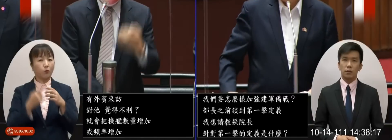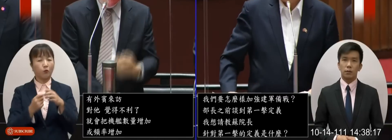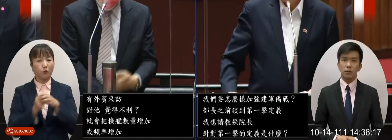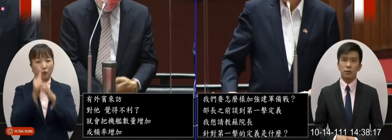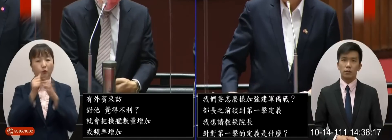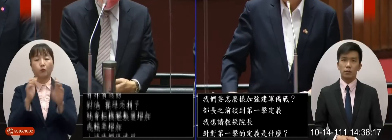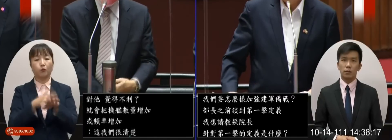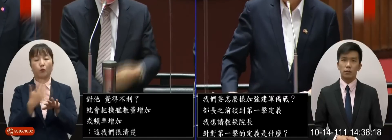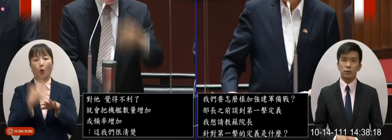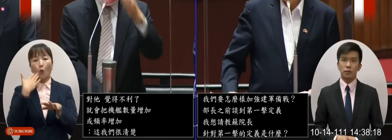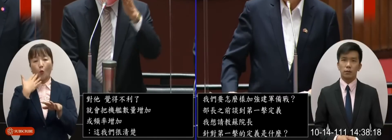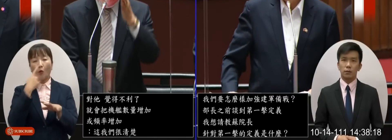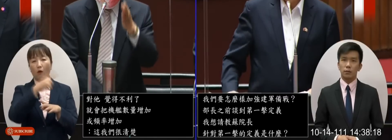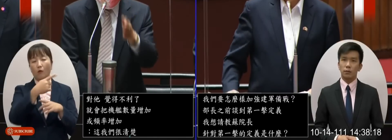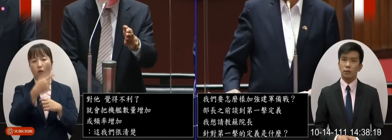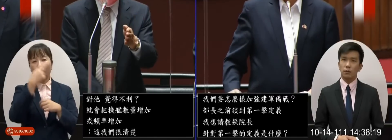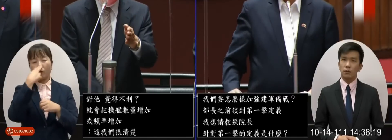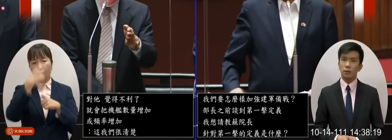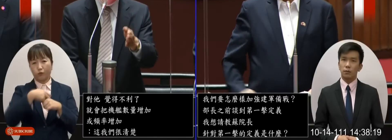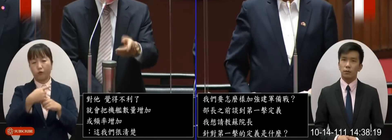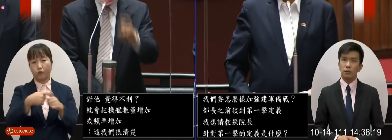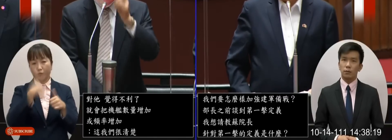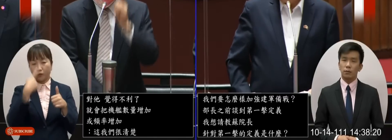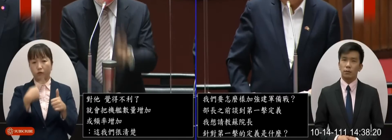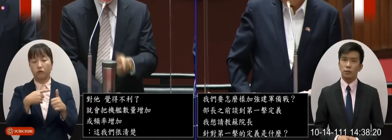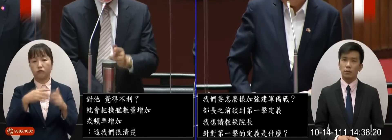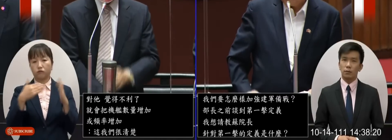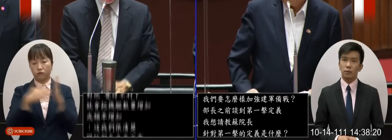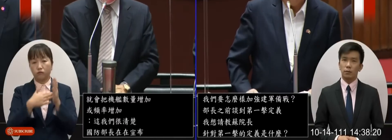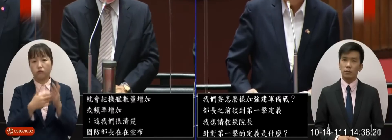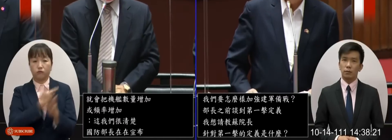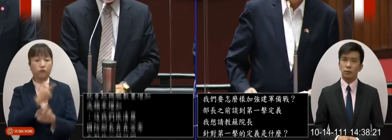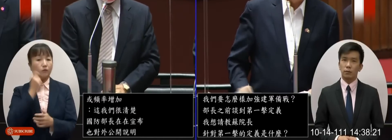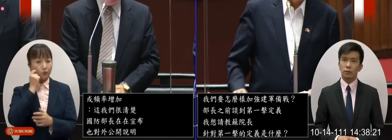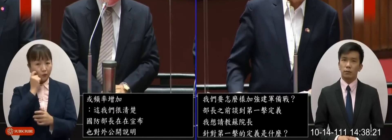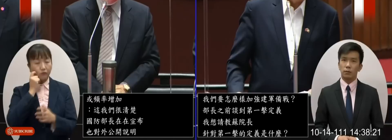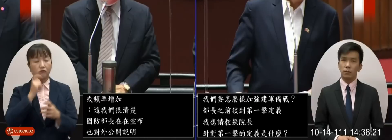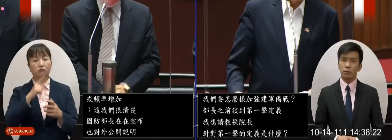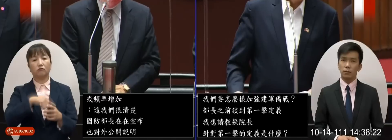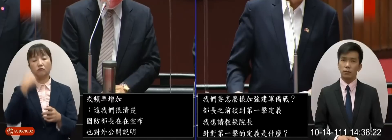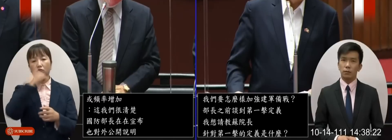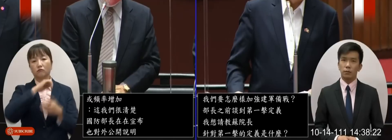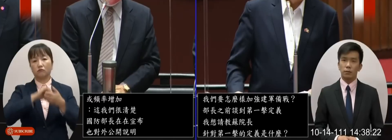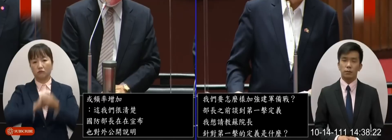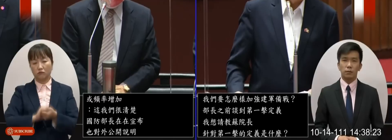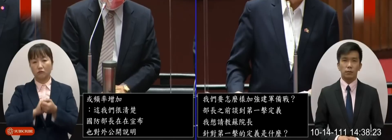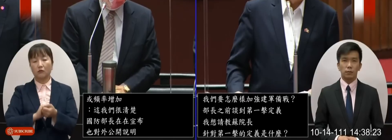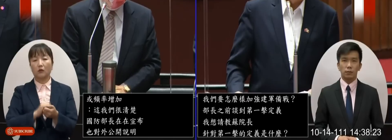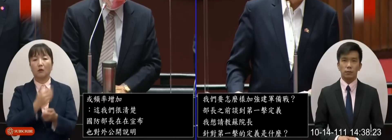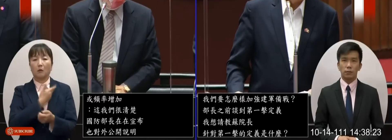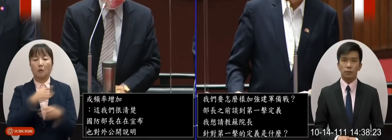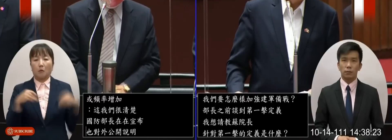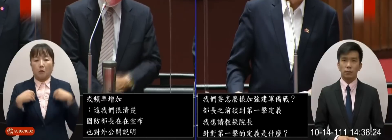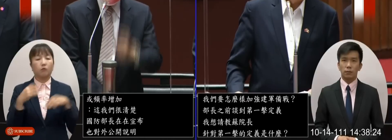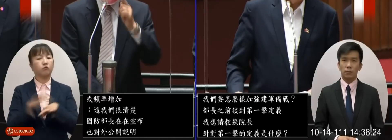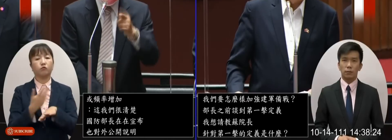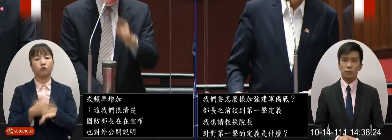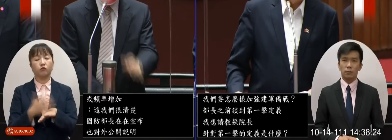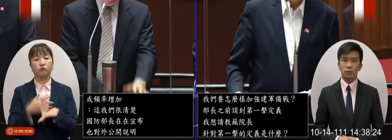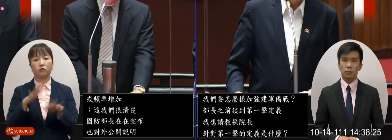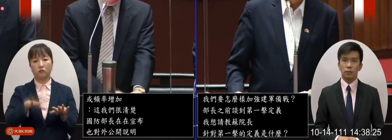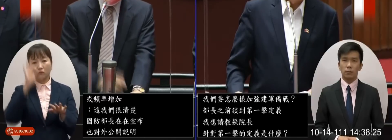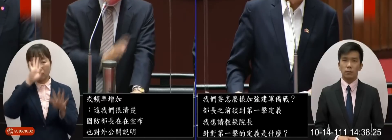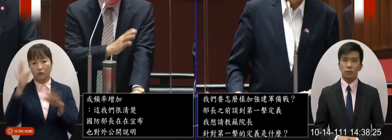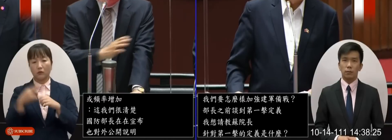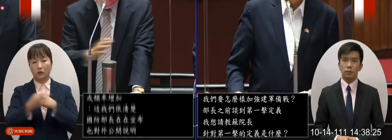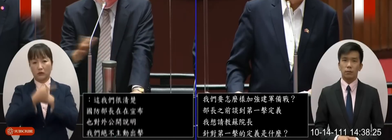敌换我到了一定的程度，我们绝对也不是束手挨打。所以什么